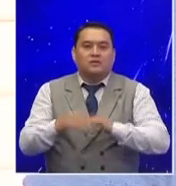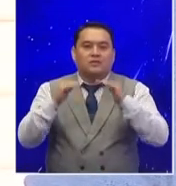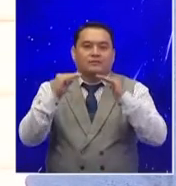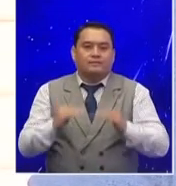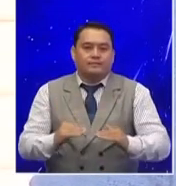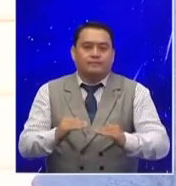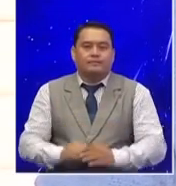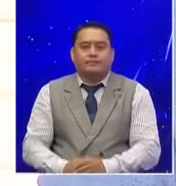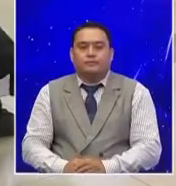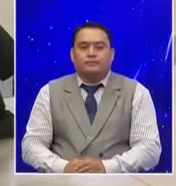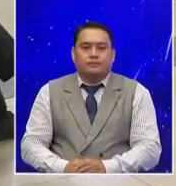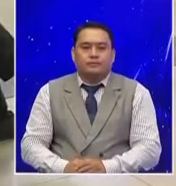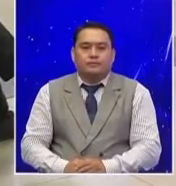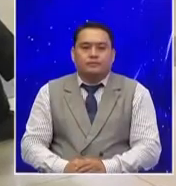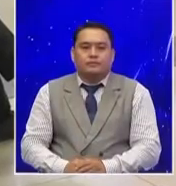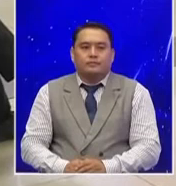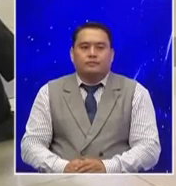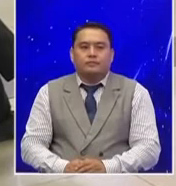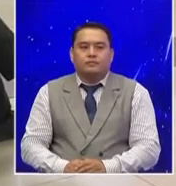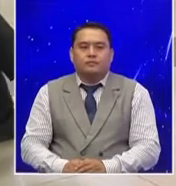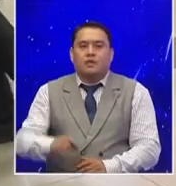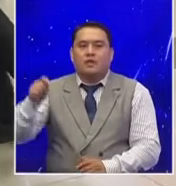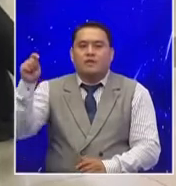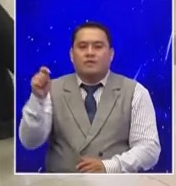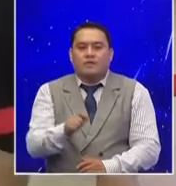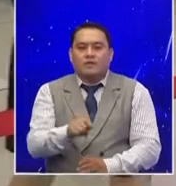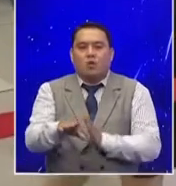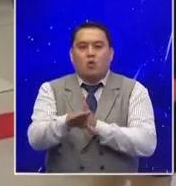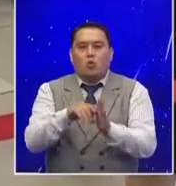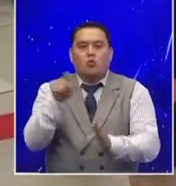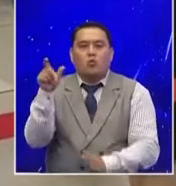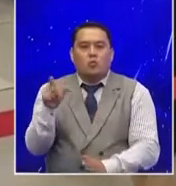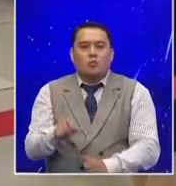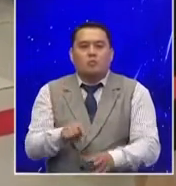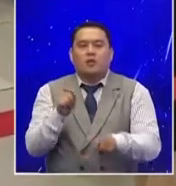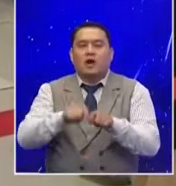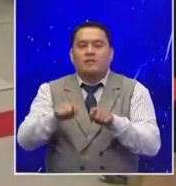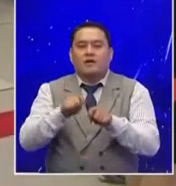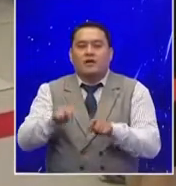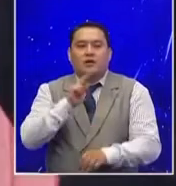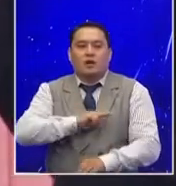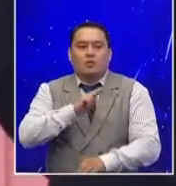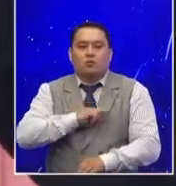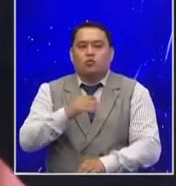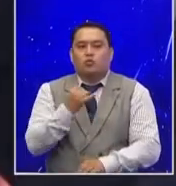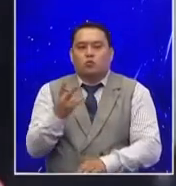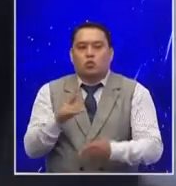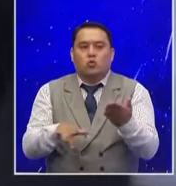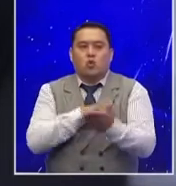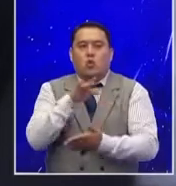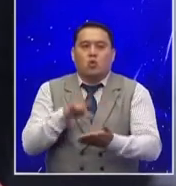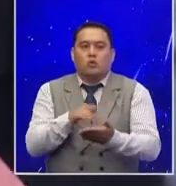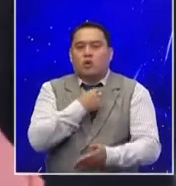ниже. Также в рамках визита республиканская мониторинговая группа проверила работу ЦОНа и автоЦОНа города